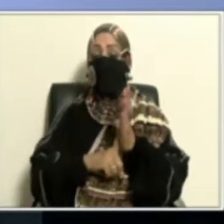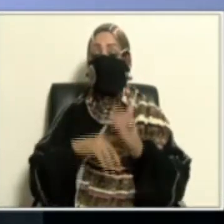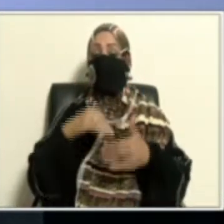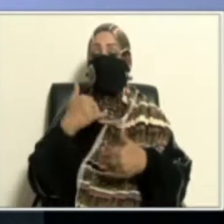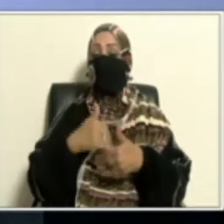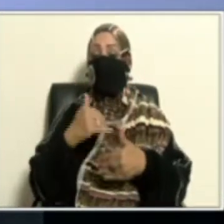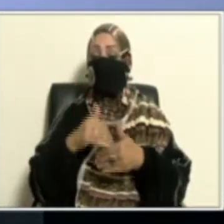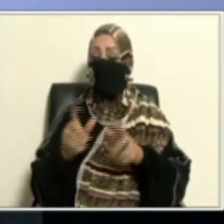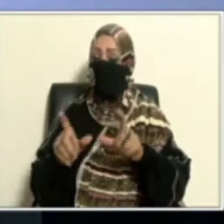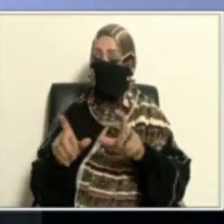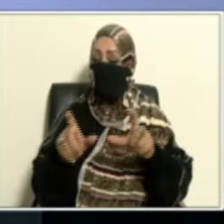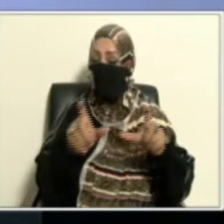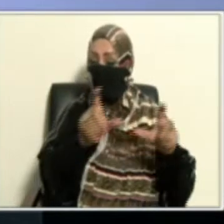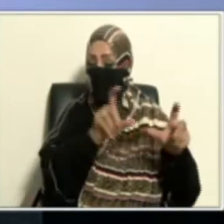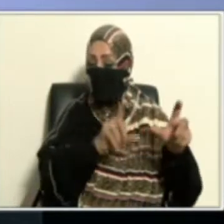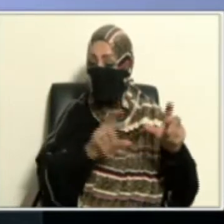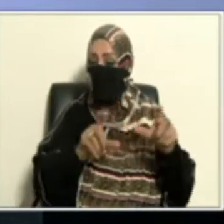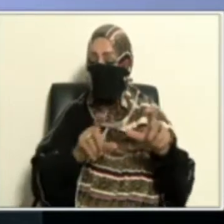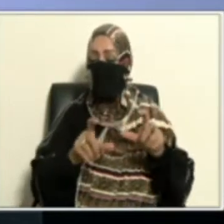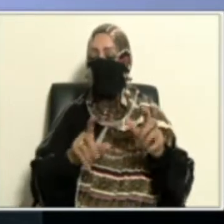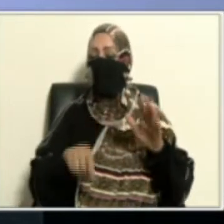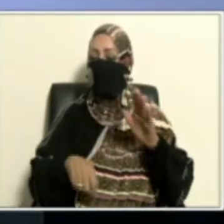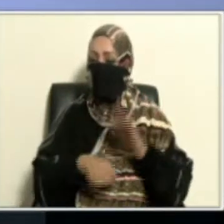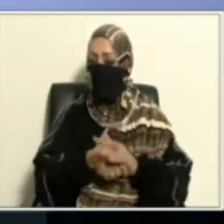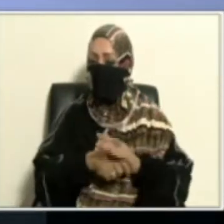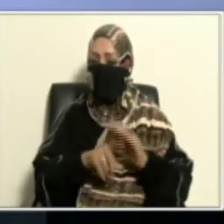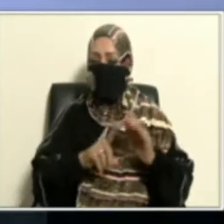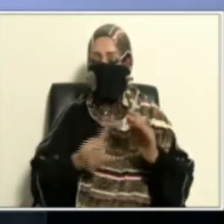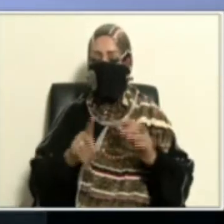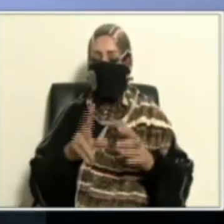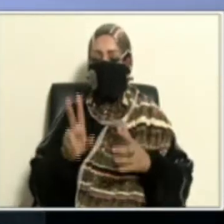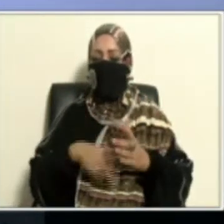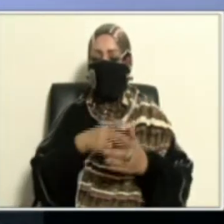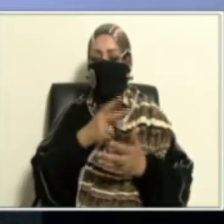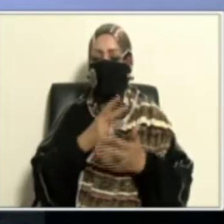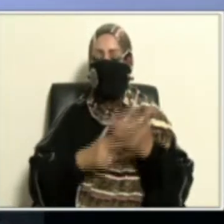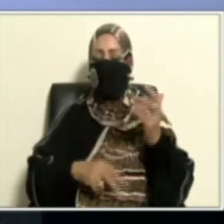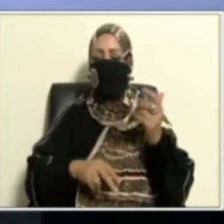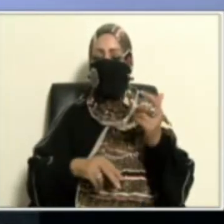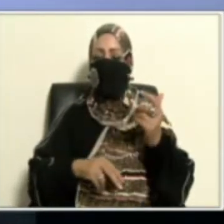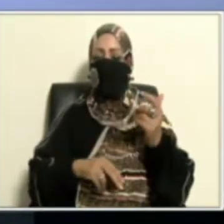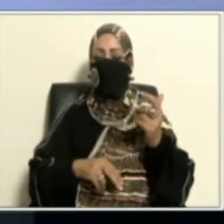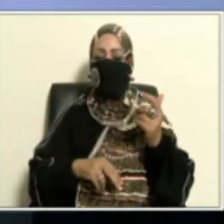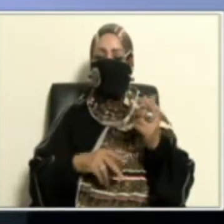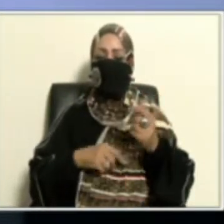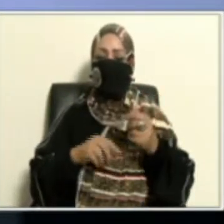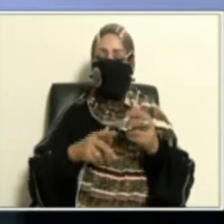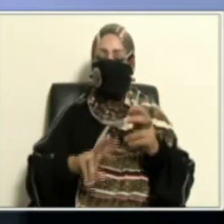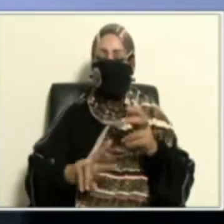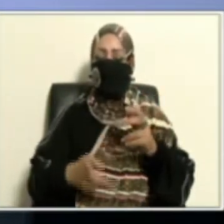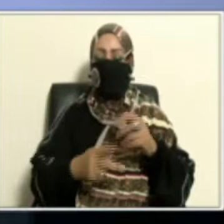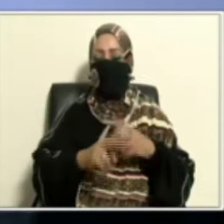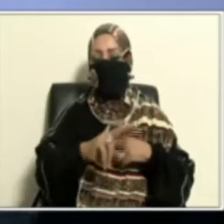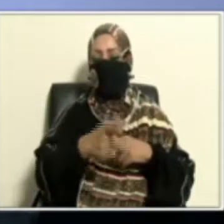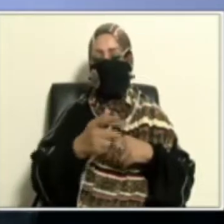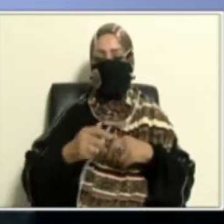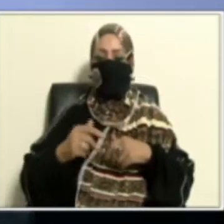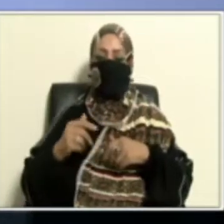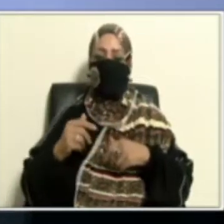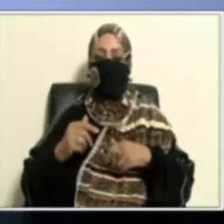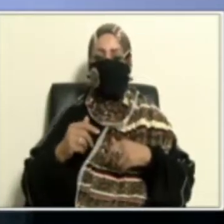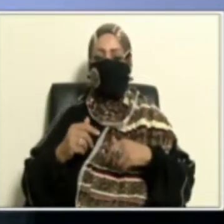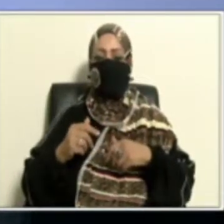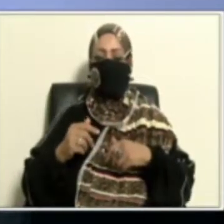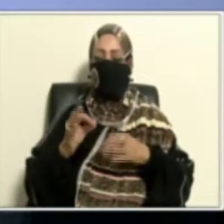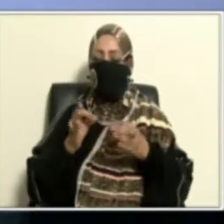هي عقود دقيقة جدا وتحتاج إلى المراقب الشرعي يطلع عليها من البداية إلى